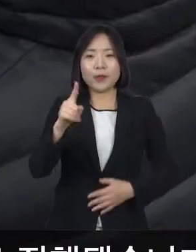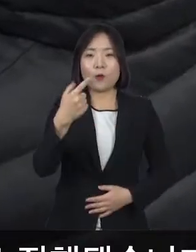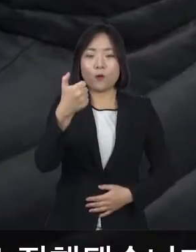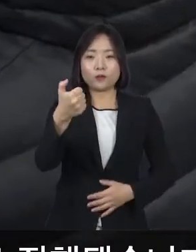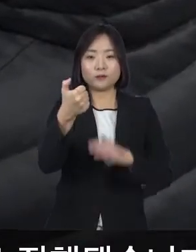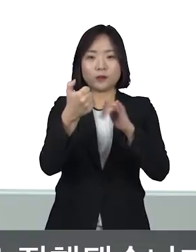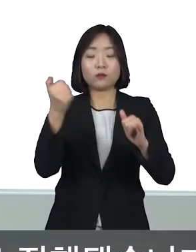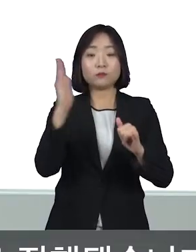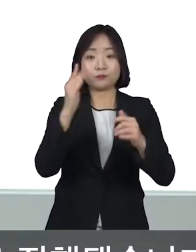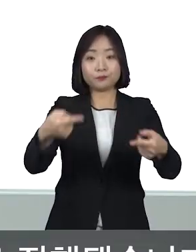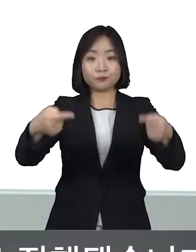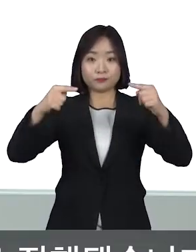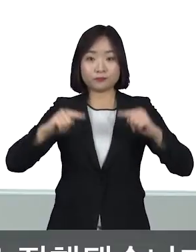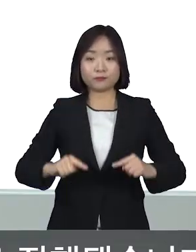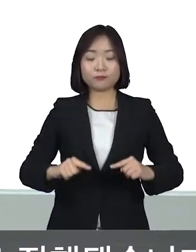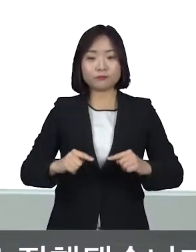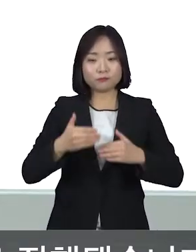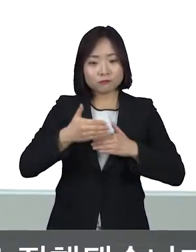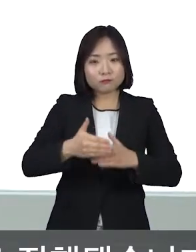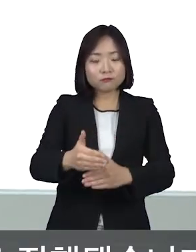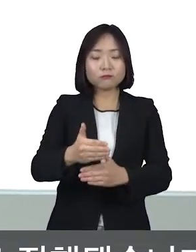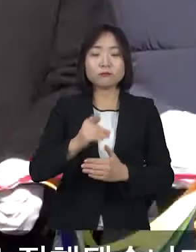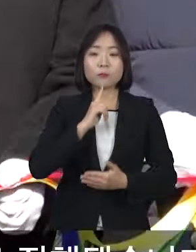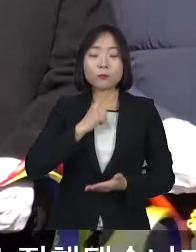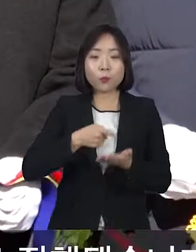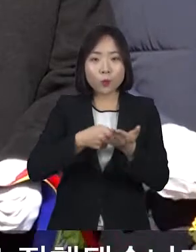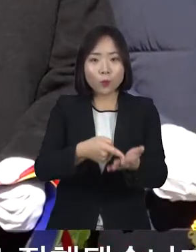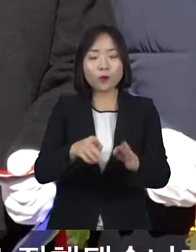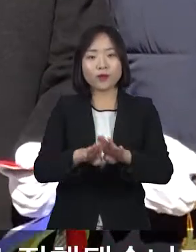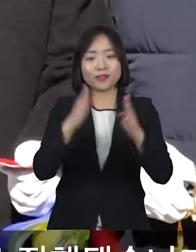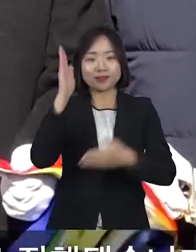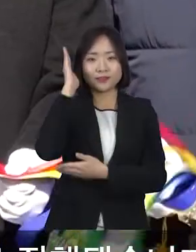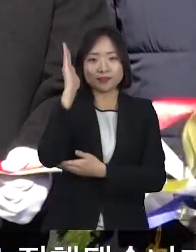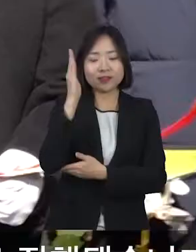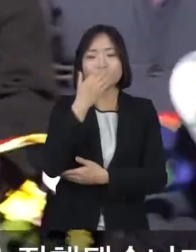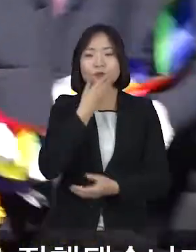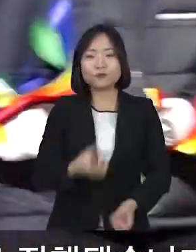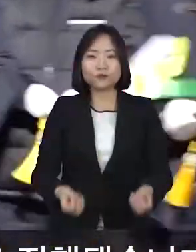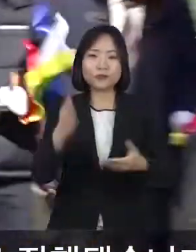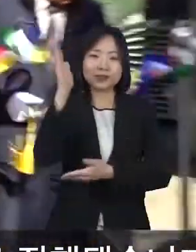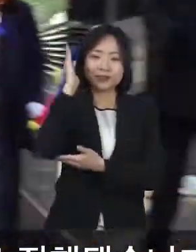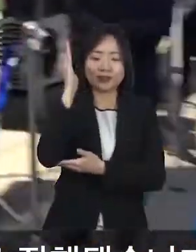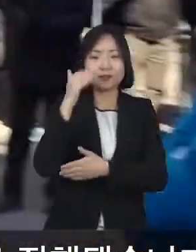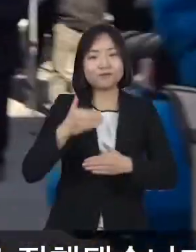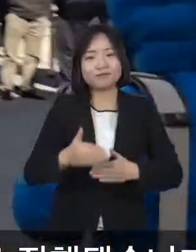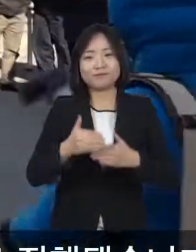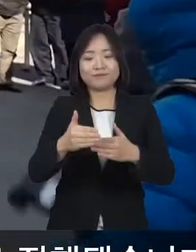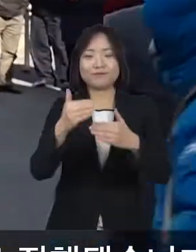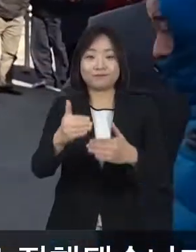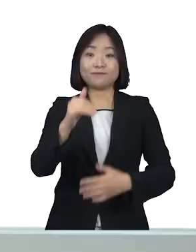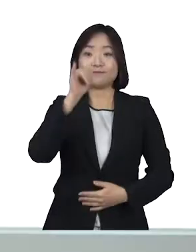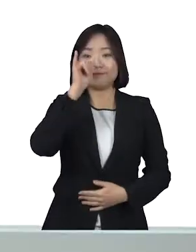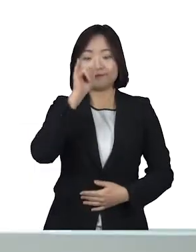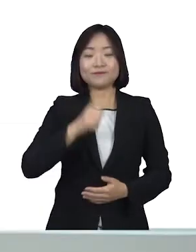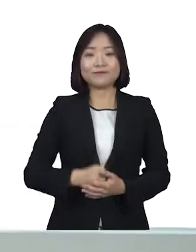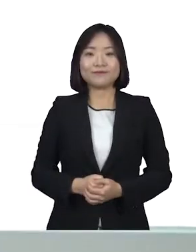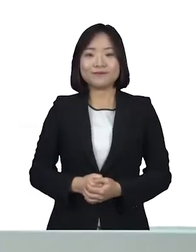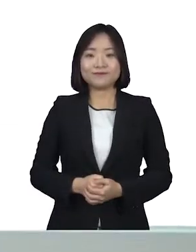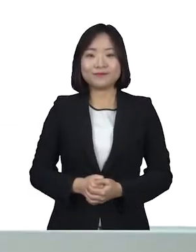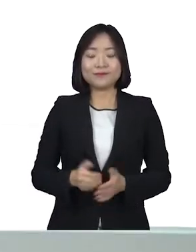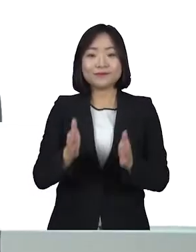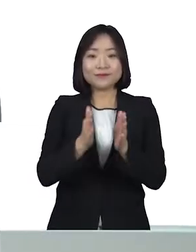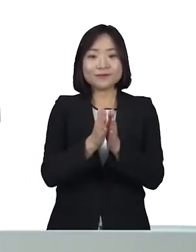참석한 가운데 경과보고, 개장사, 축사, 시설 관람 순으로 진행됐습니다.